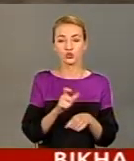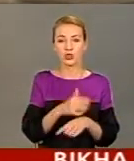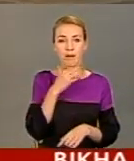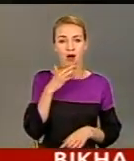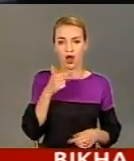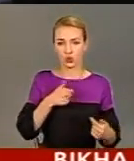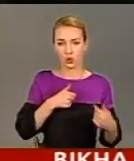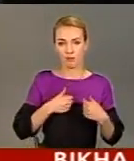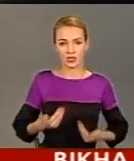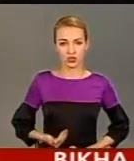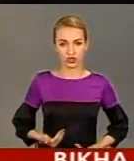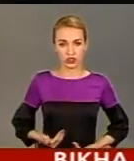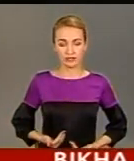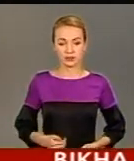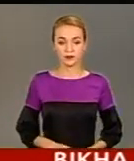пережив.